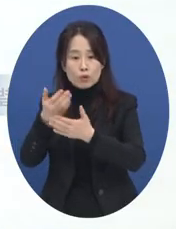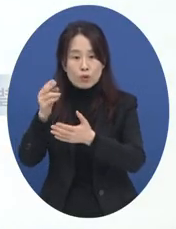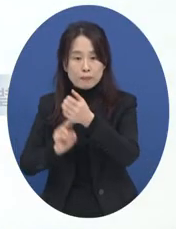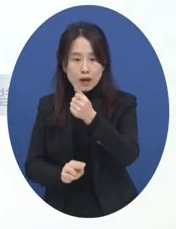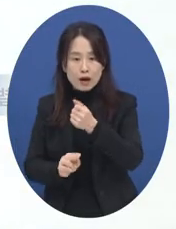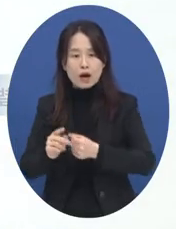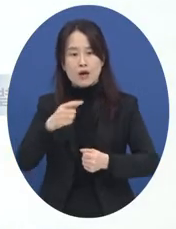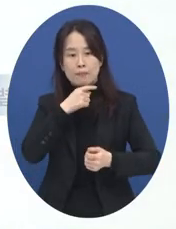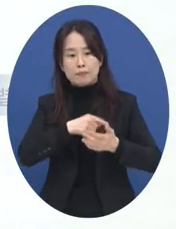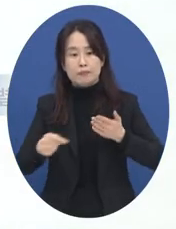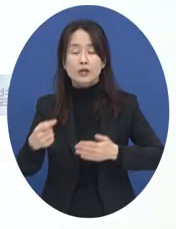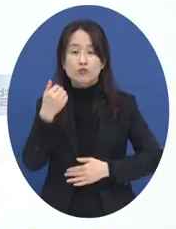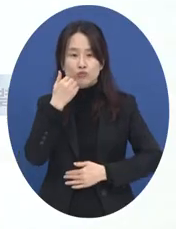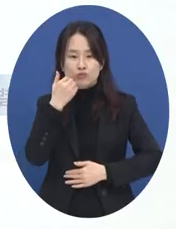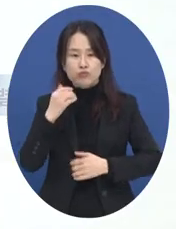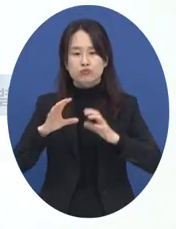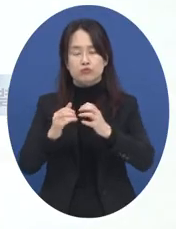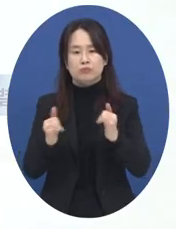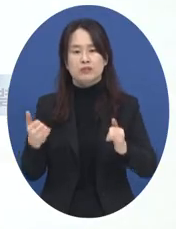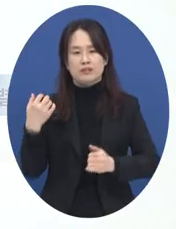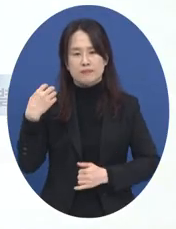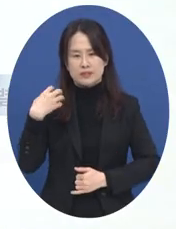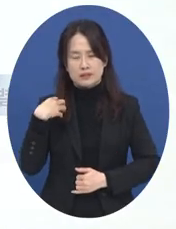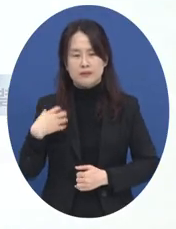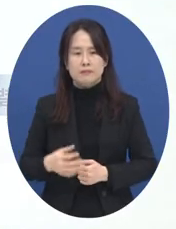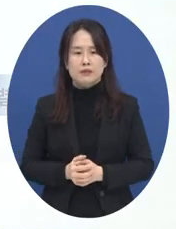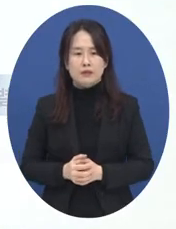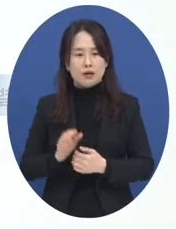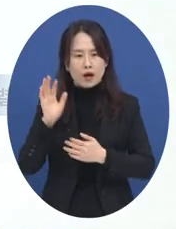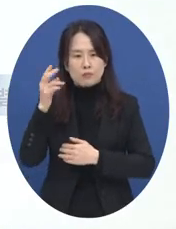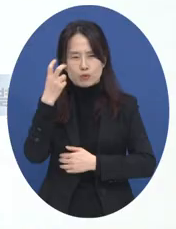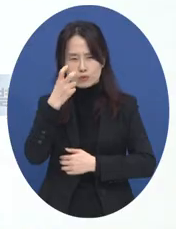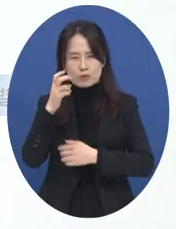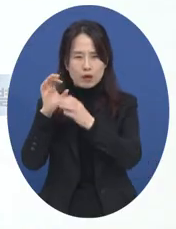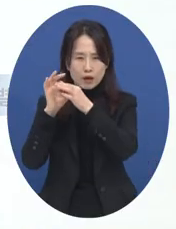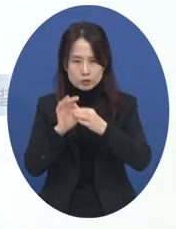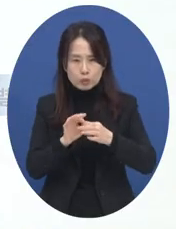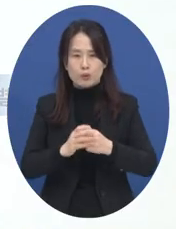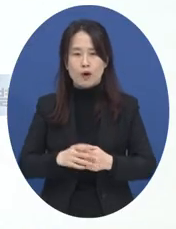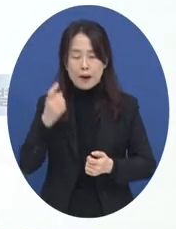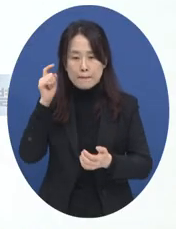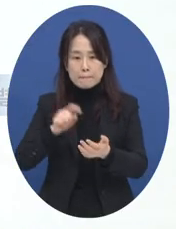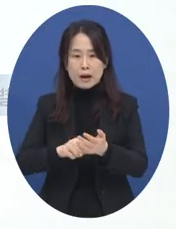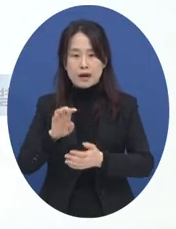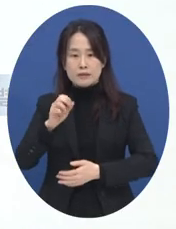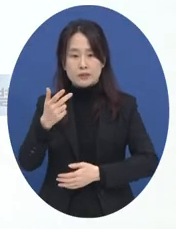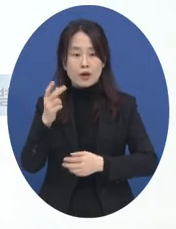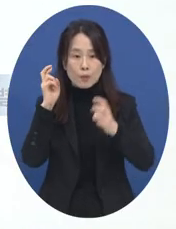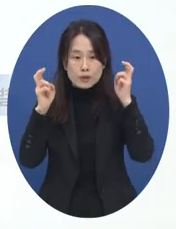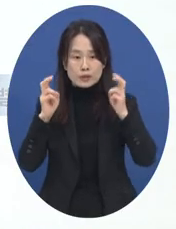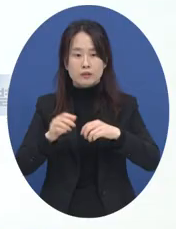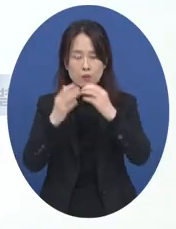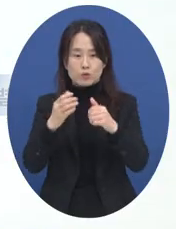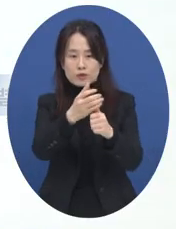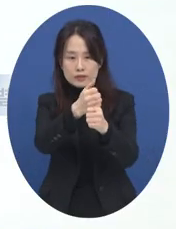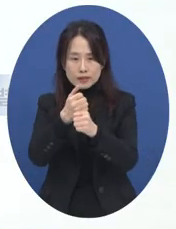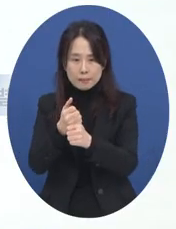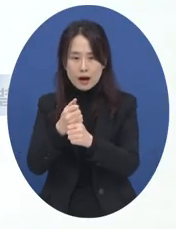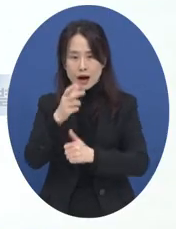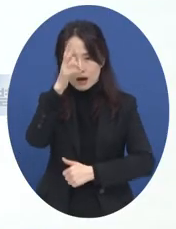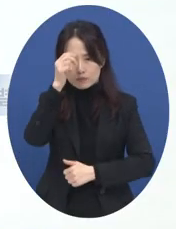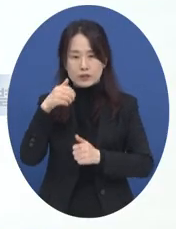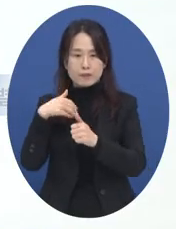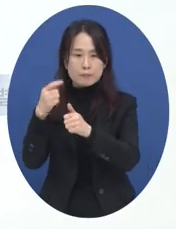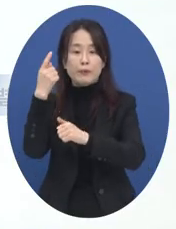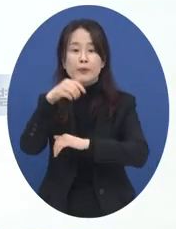유통된다면 그 피해는 고스란히 국민에게 돌아가는 것입니다. 그래서 향후로도 수사를 계속할 것이며 적발된 47개 업체는 모두 형사